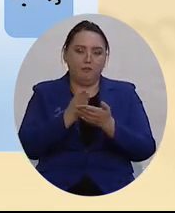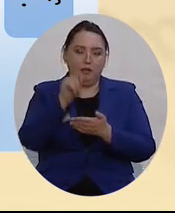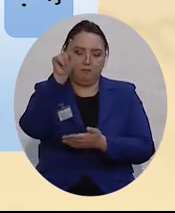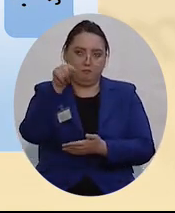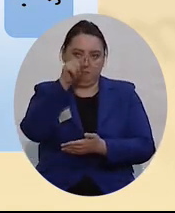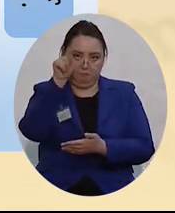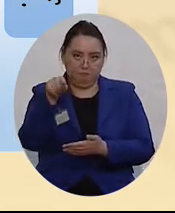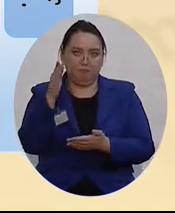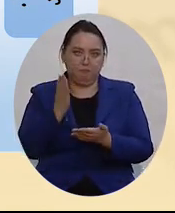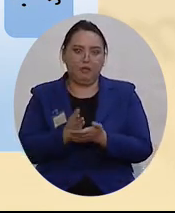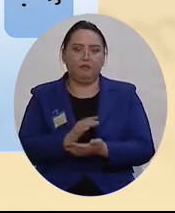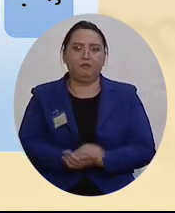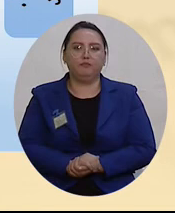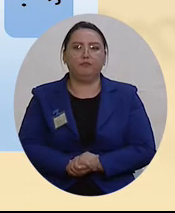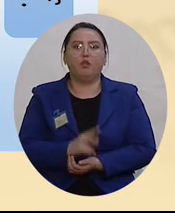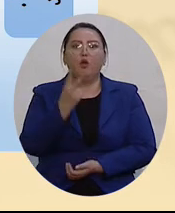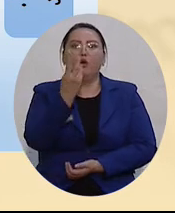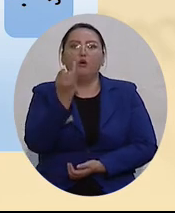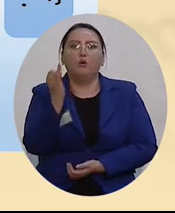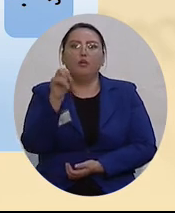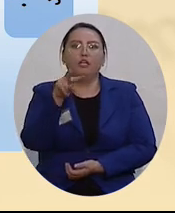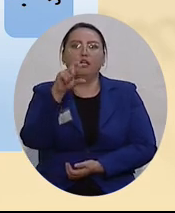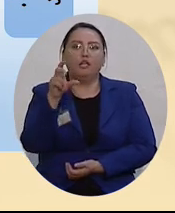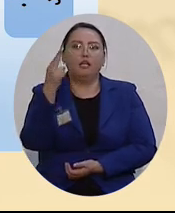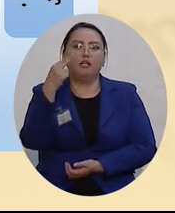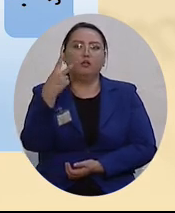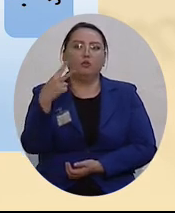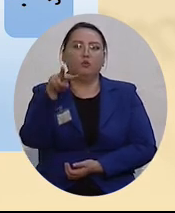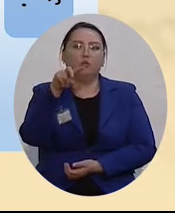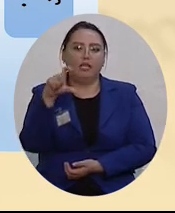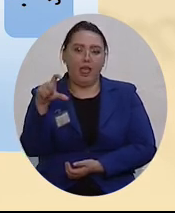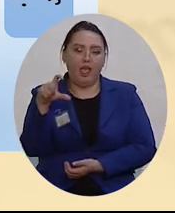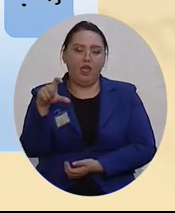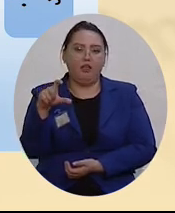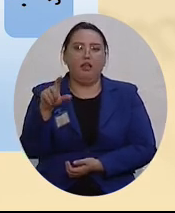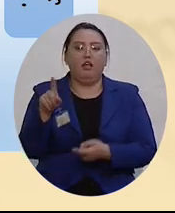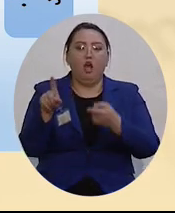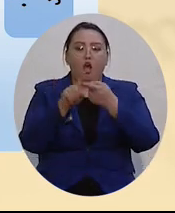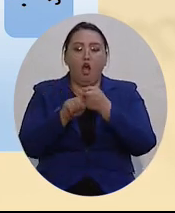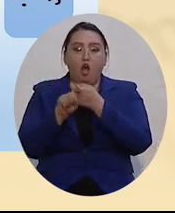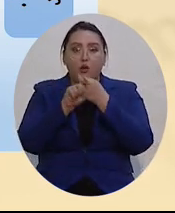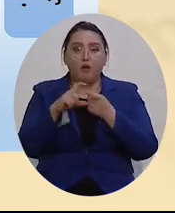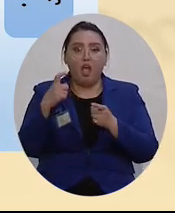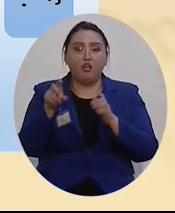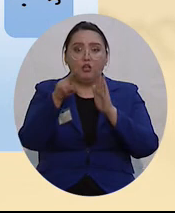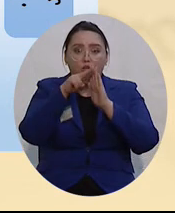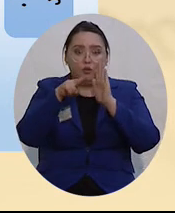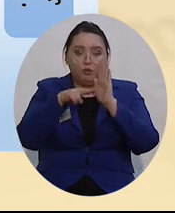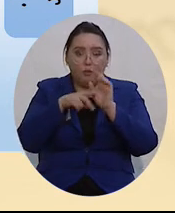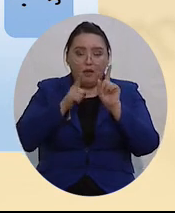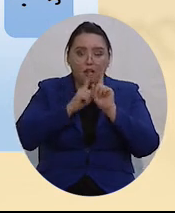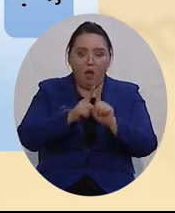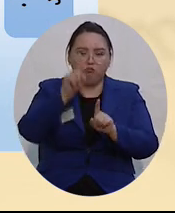За дараагийн үйлээ дүүлээ буюу бас холбогшгийн дүрмээр гэдэс жиргэлсэн байгааг